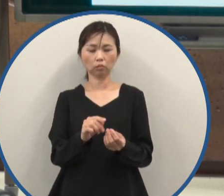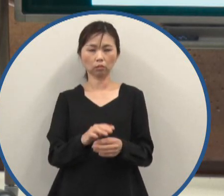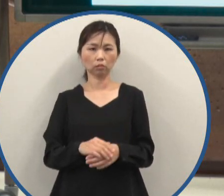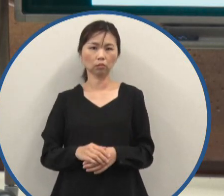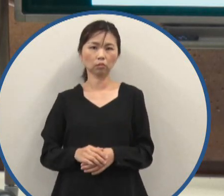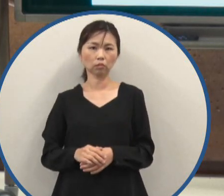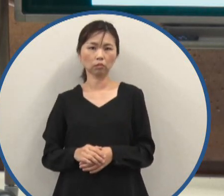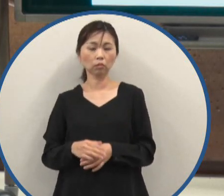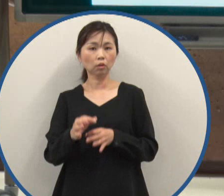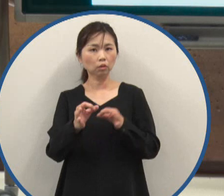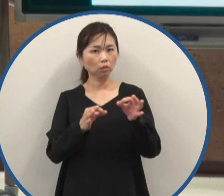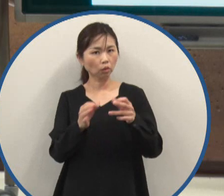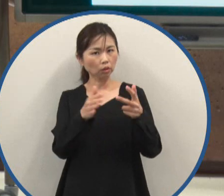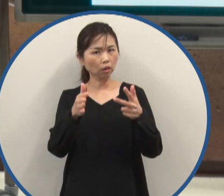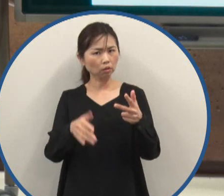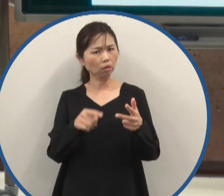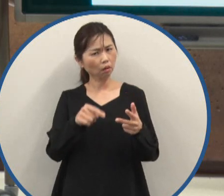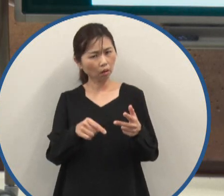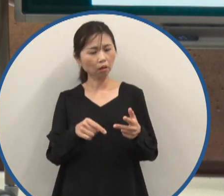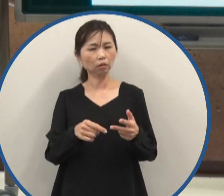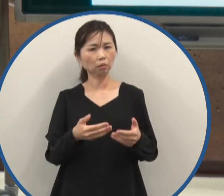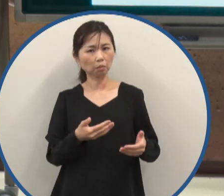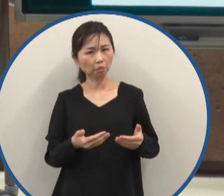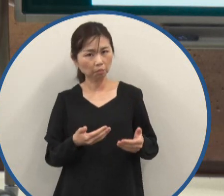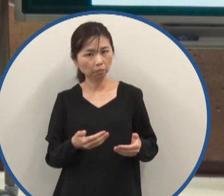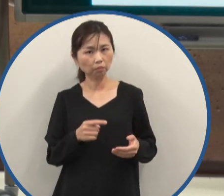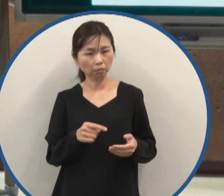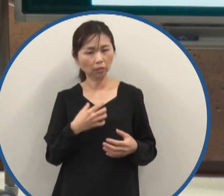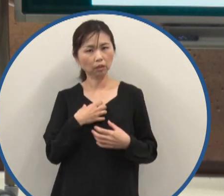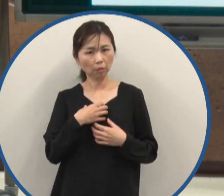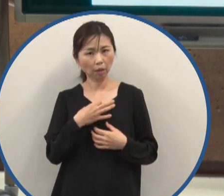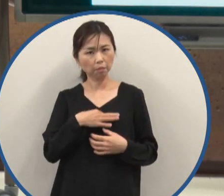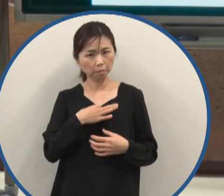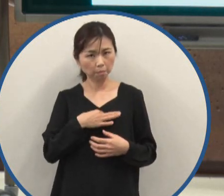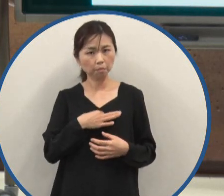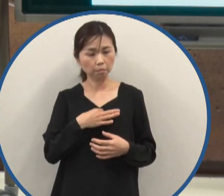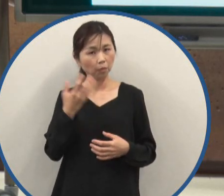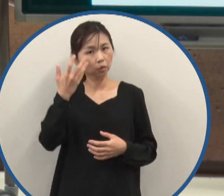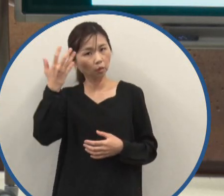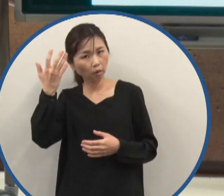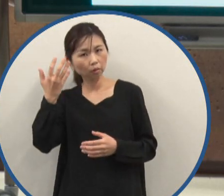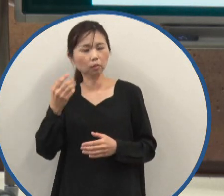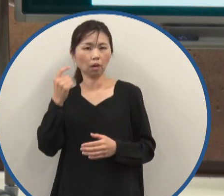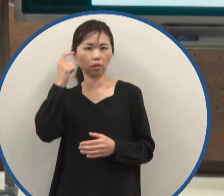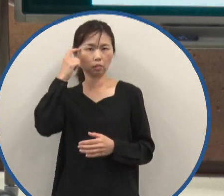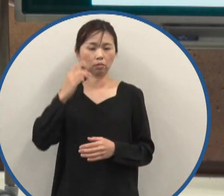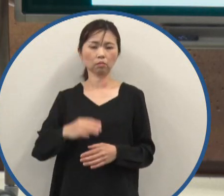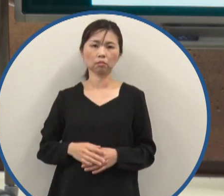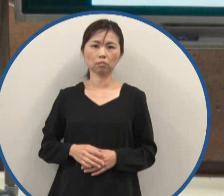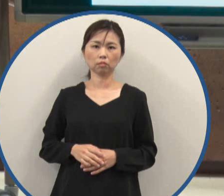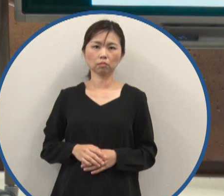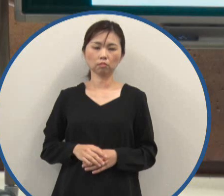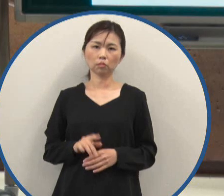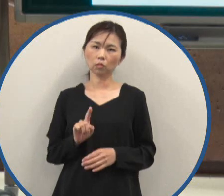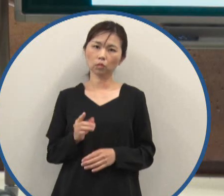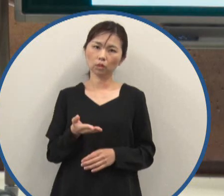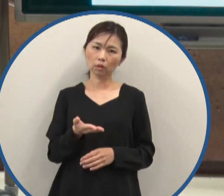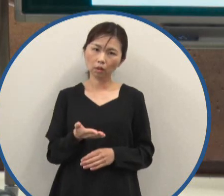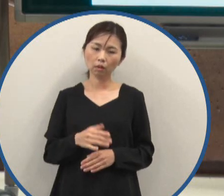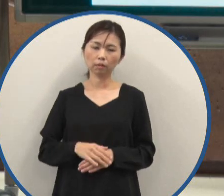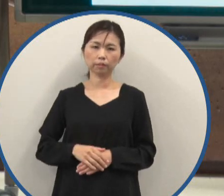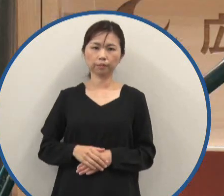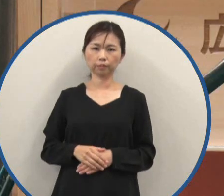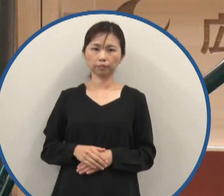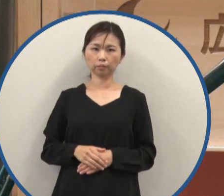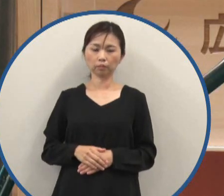設からはですね、戸惑いも想定されるんじゃないかなというふうに感じるんですが、その辺はどのようにまず受け止められ